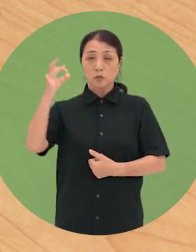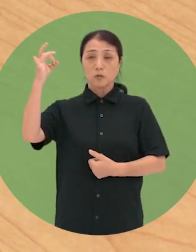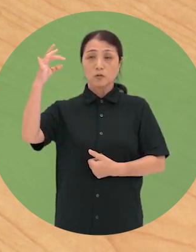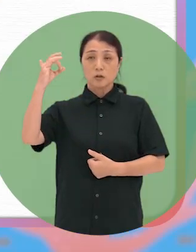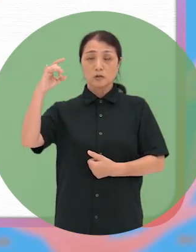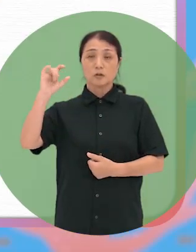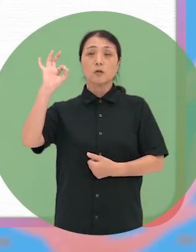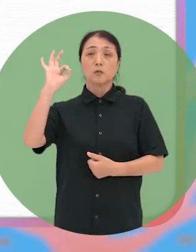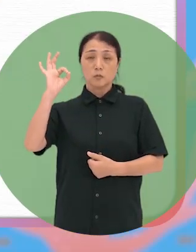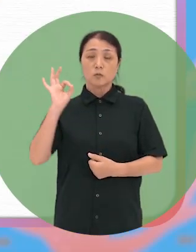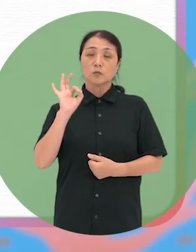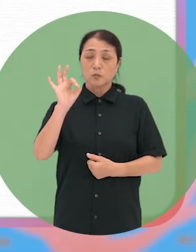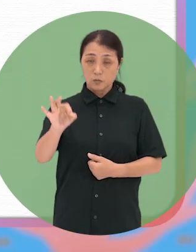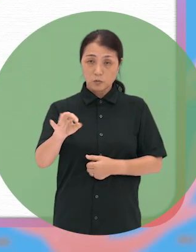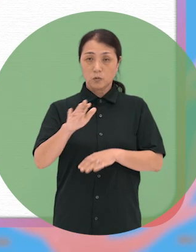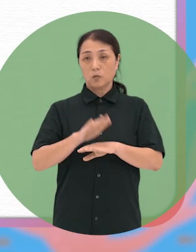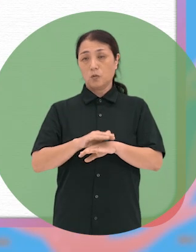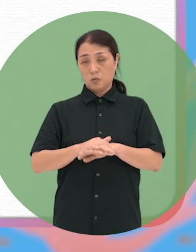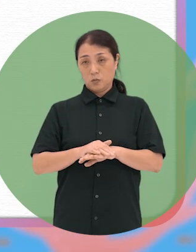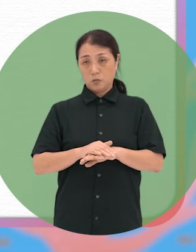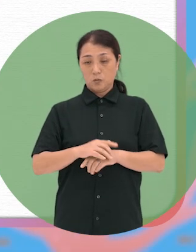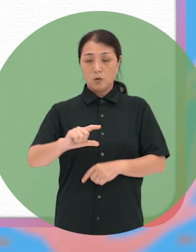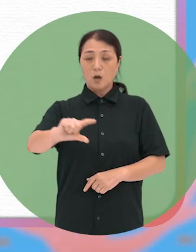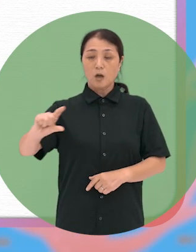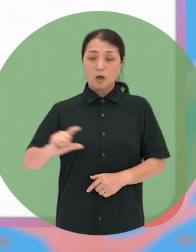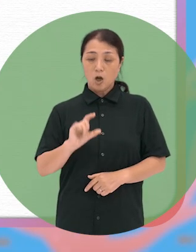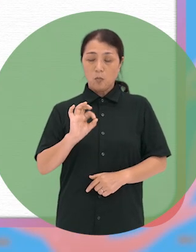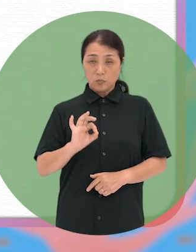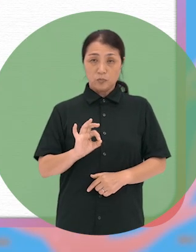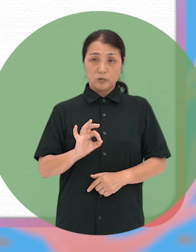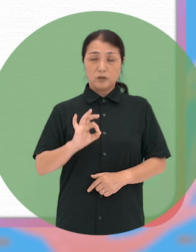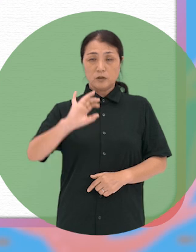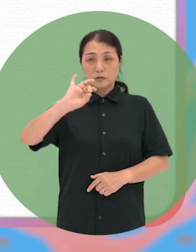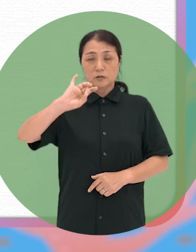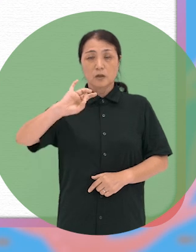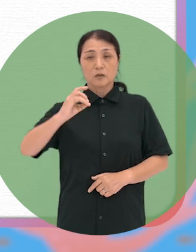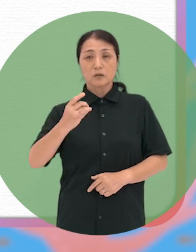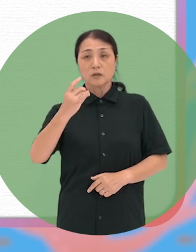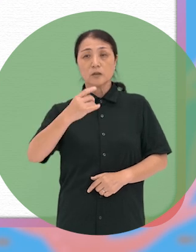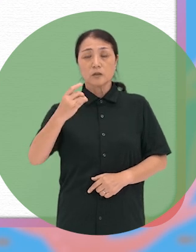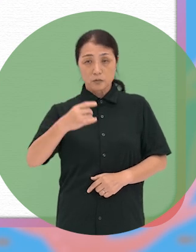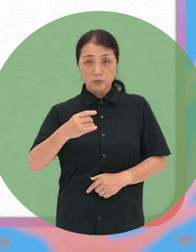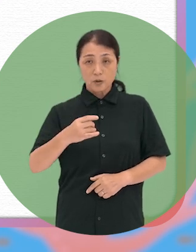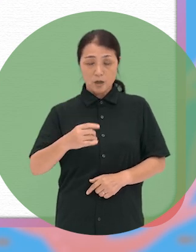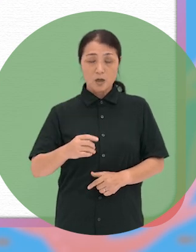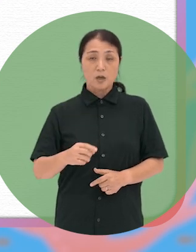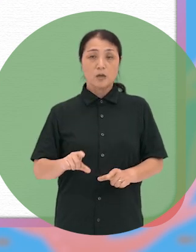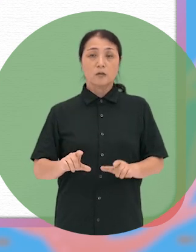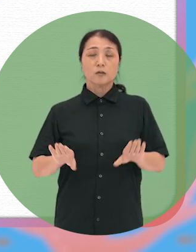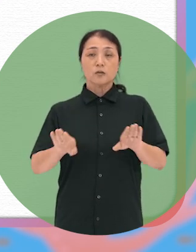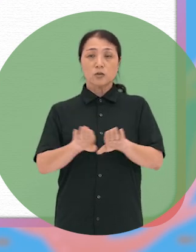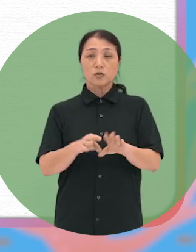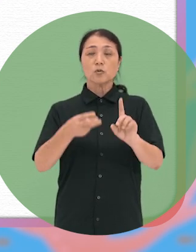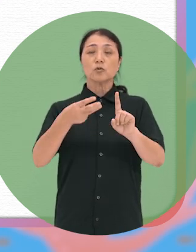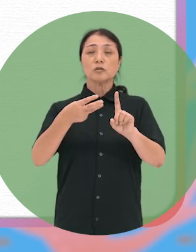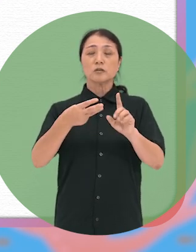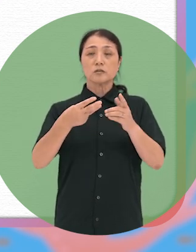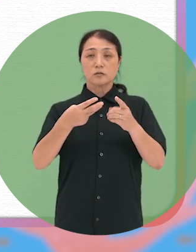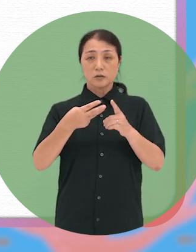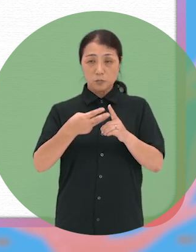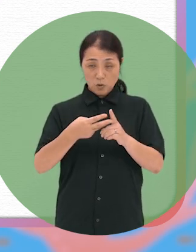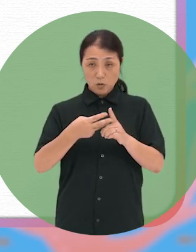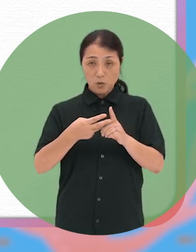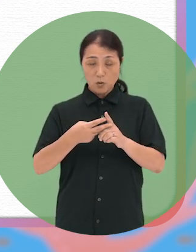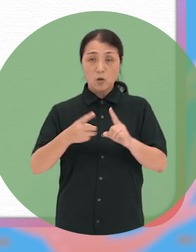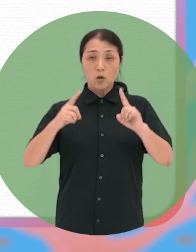口。還付金詐欺では平日だけでなく土日祝祭日に国や県、市の職員を名乗る電話